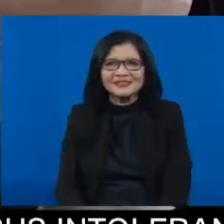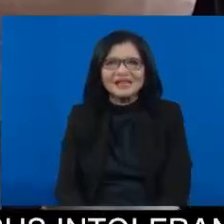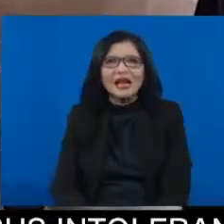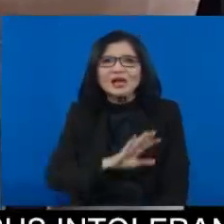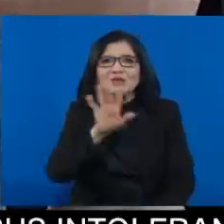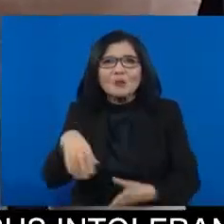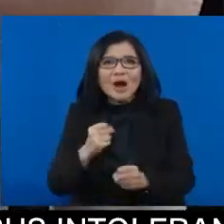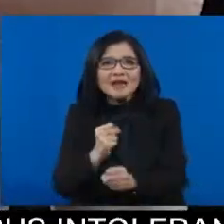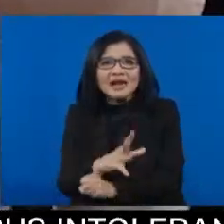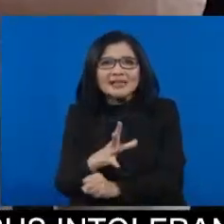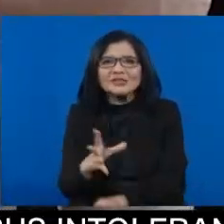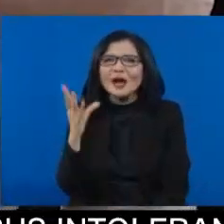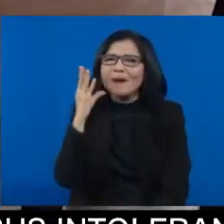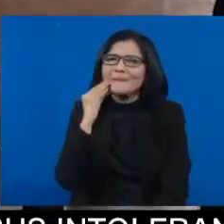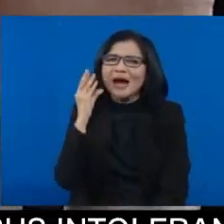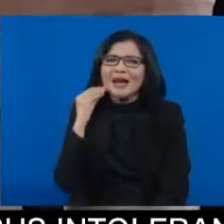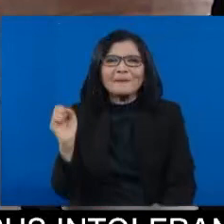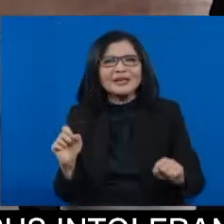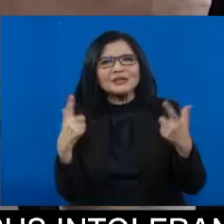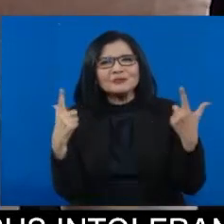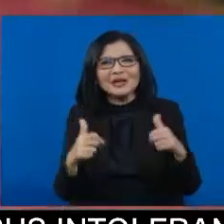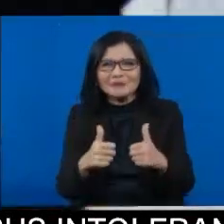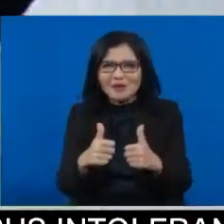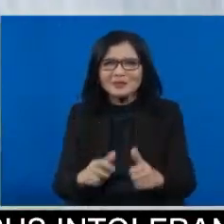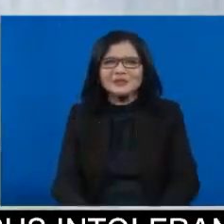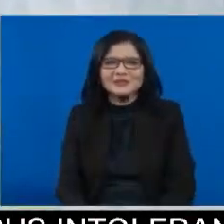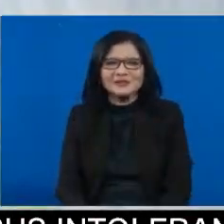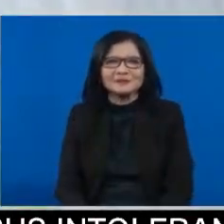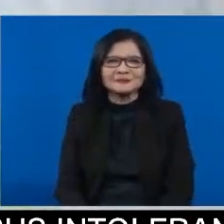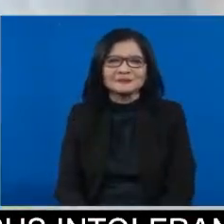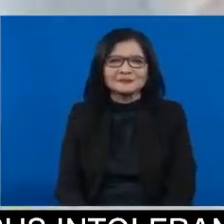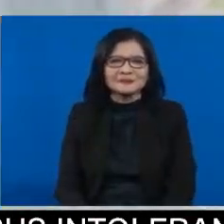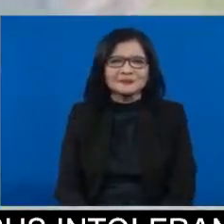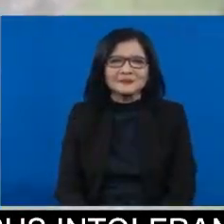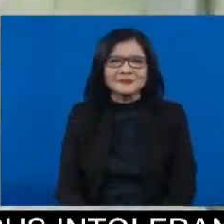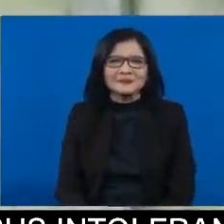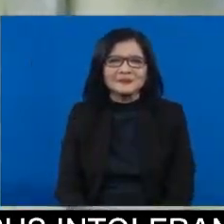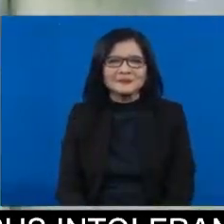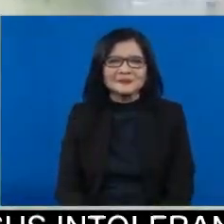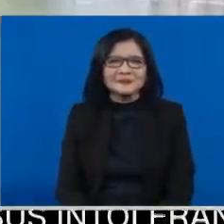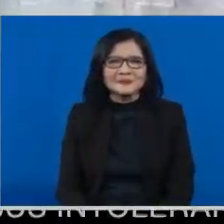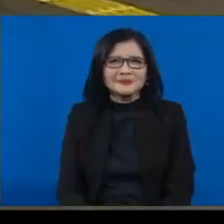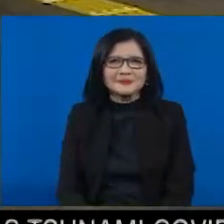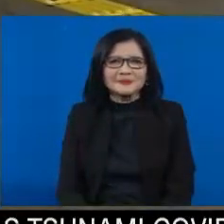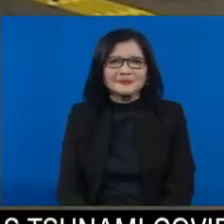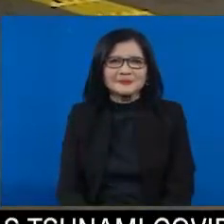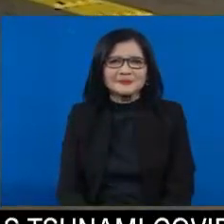gratis, memberikan pengalaman liburan yang unik dan berkesan. Aulia Wardani, Indra Raharja, Jakarta.